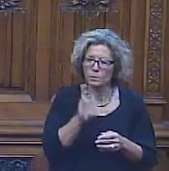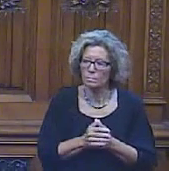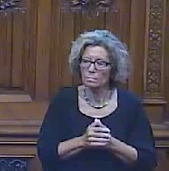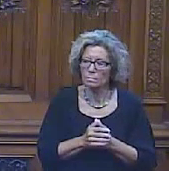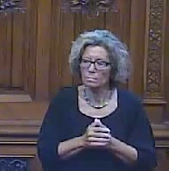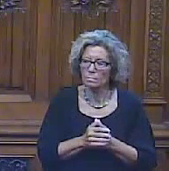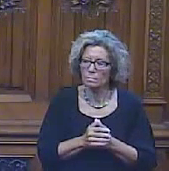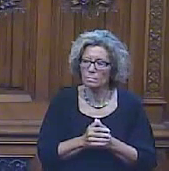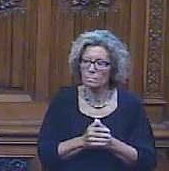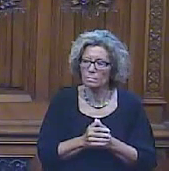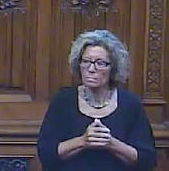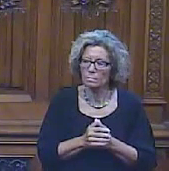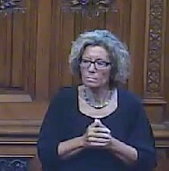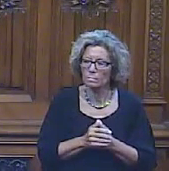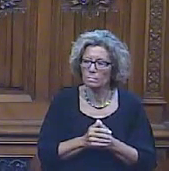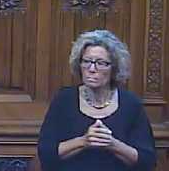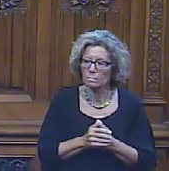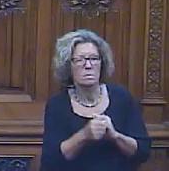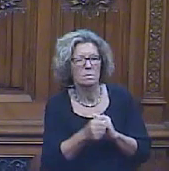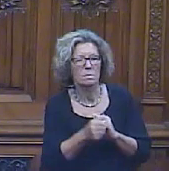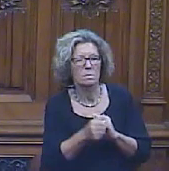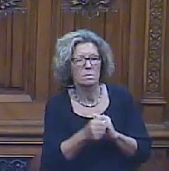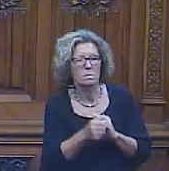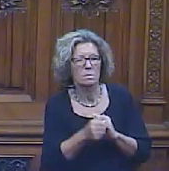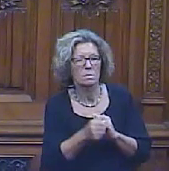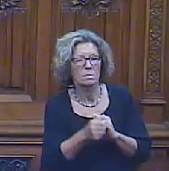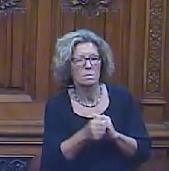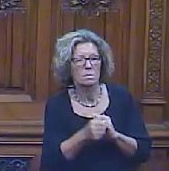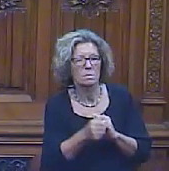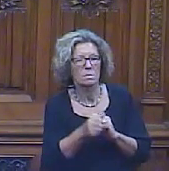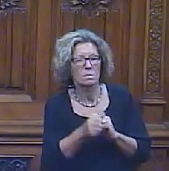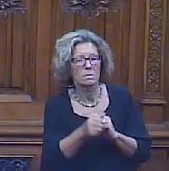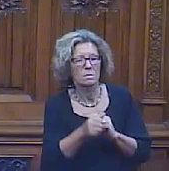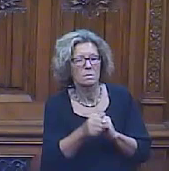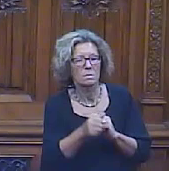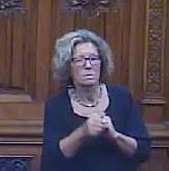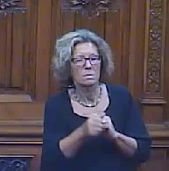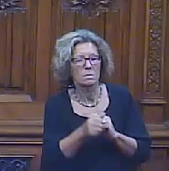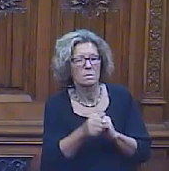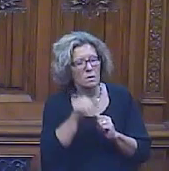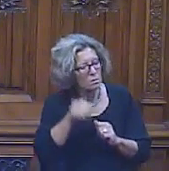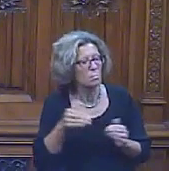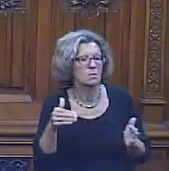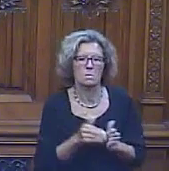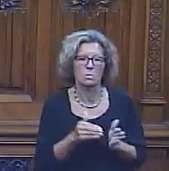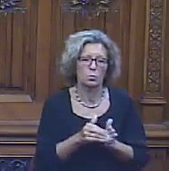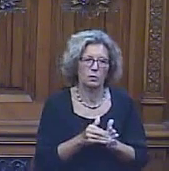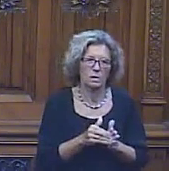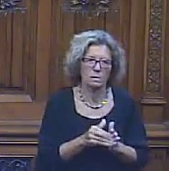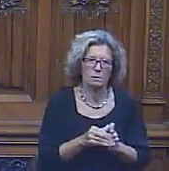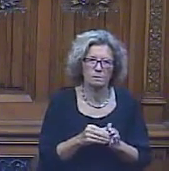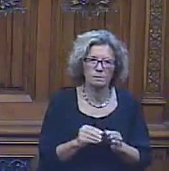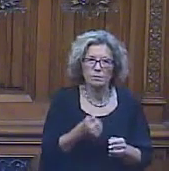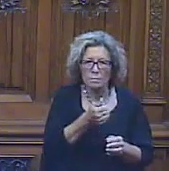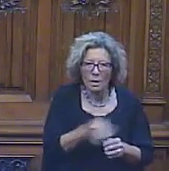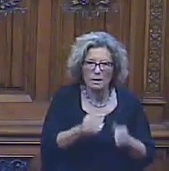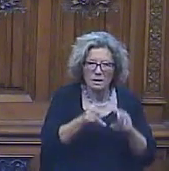Zukunft nichts anderes zu erwarten und ein Kurswechsel ist notwendig. Denn das einzige